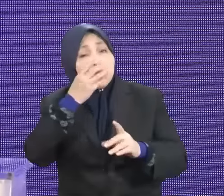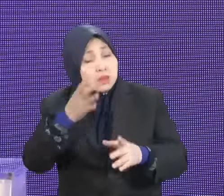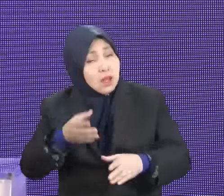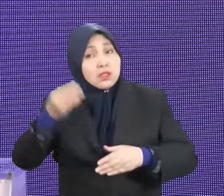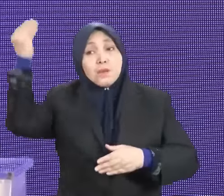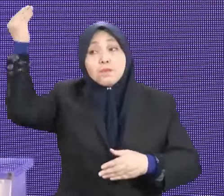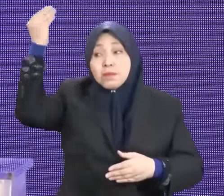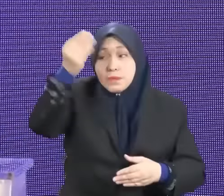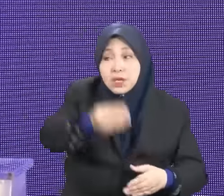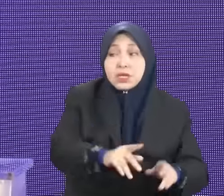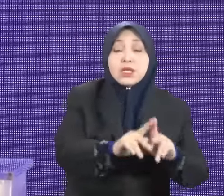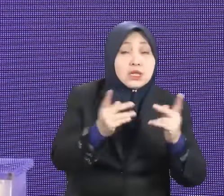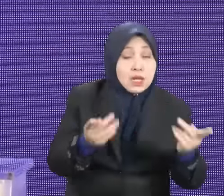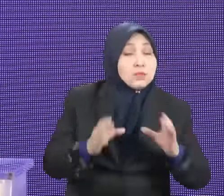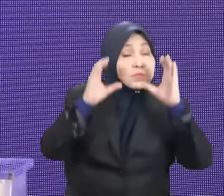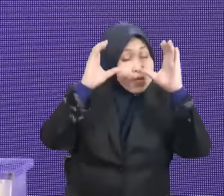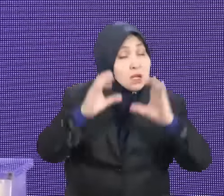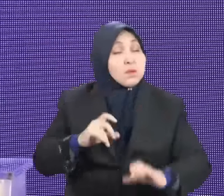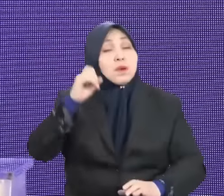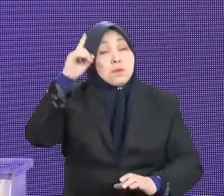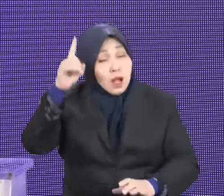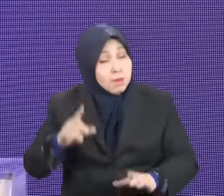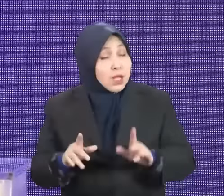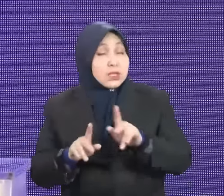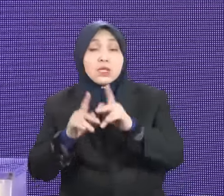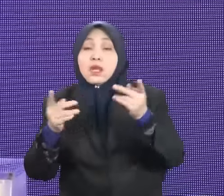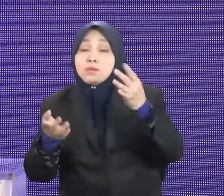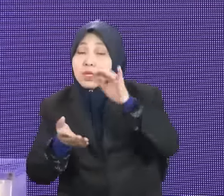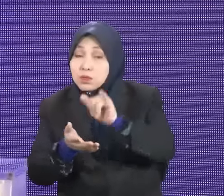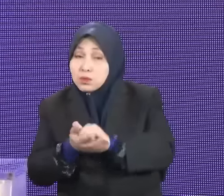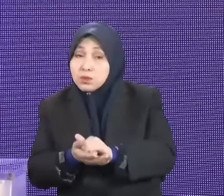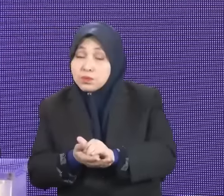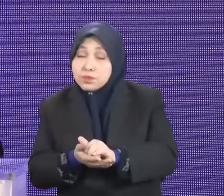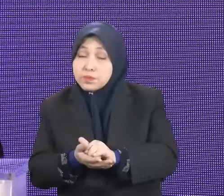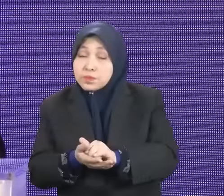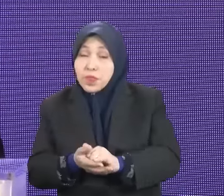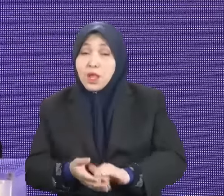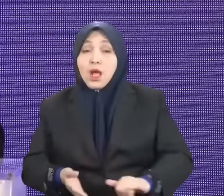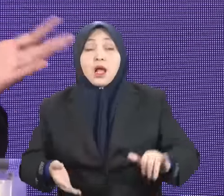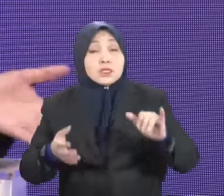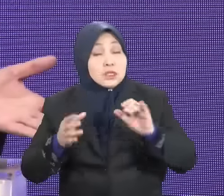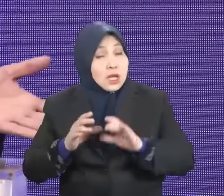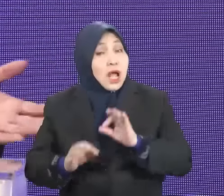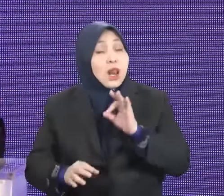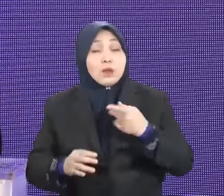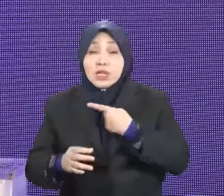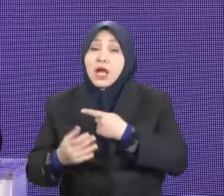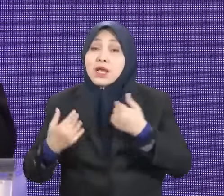kitab karena kefahaman kitab mereka itu yang benar ya